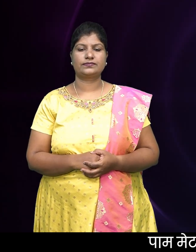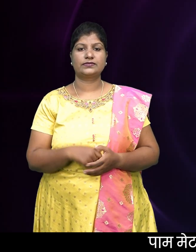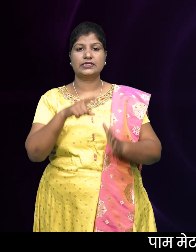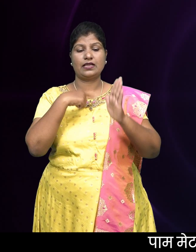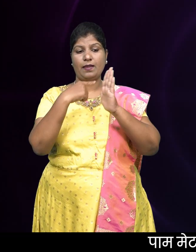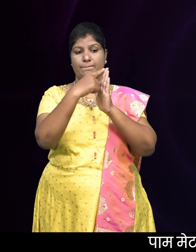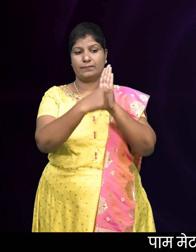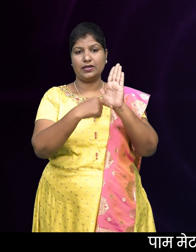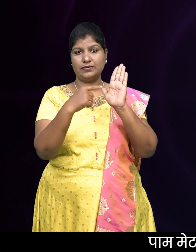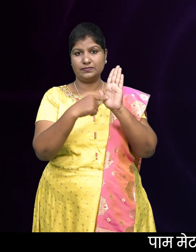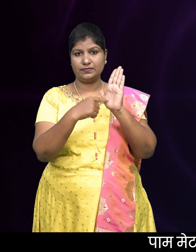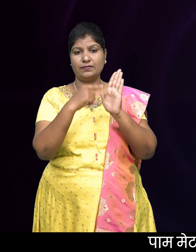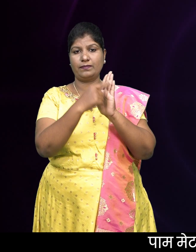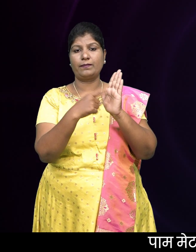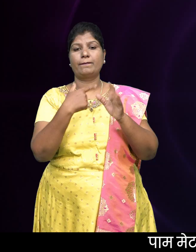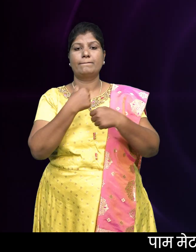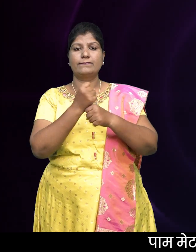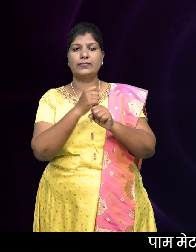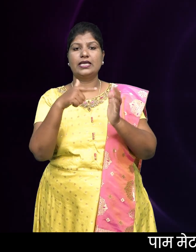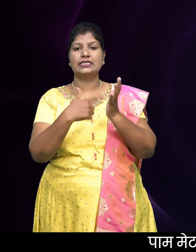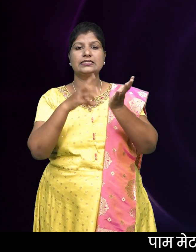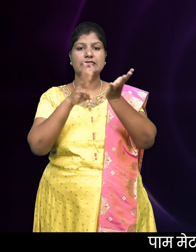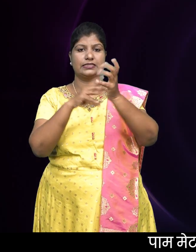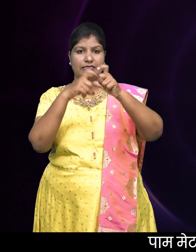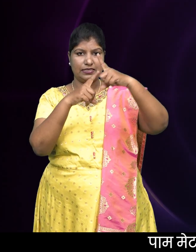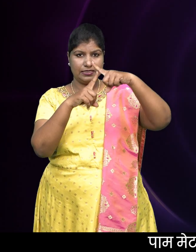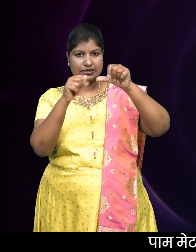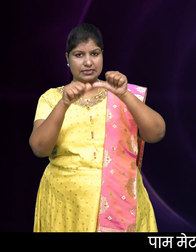पाम मेटाकार्पल्सपासून बनलेला असतो.